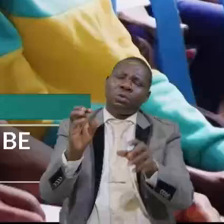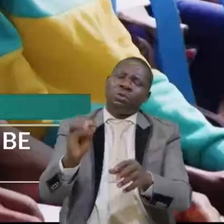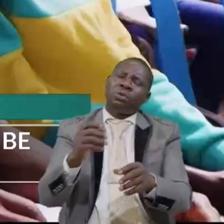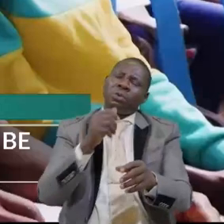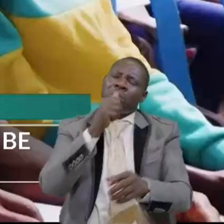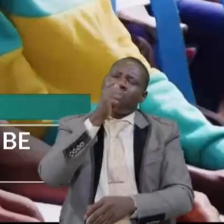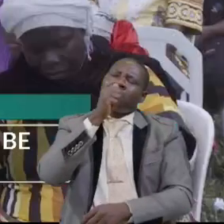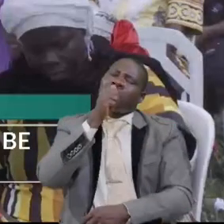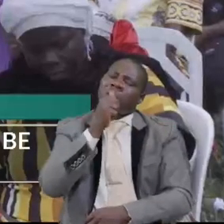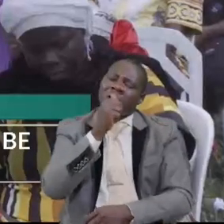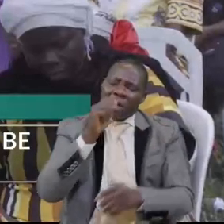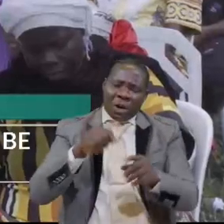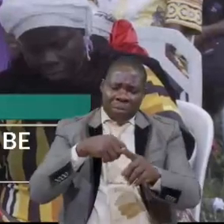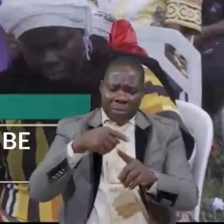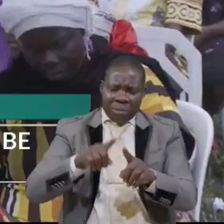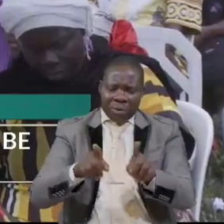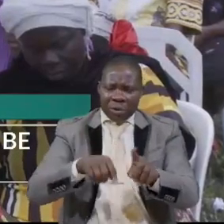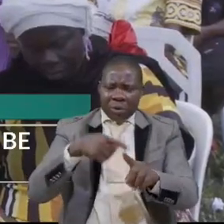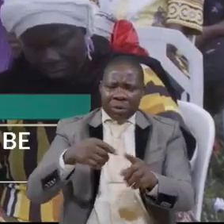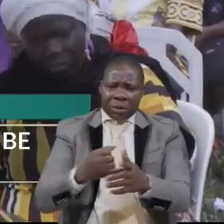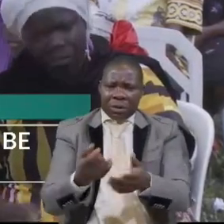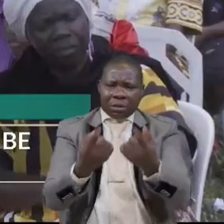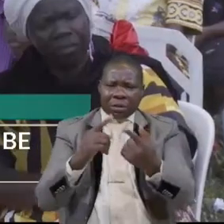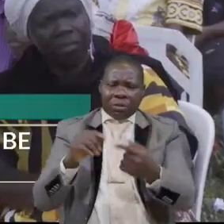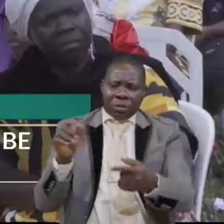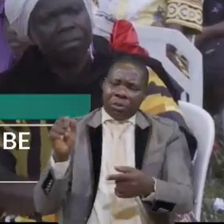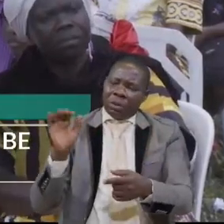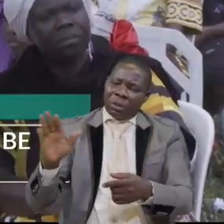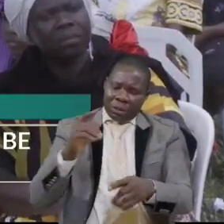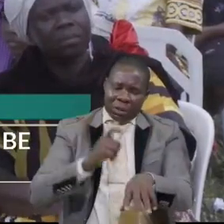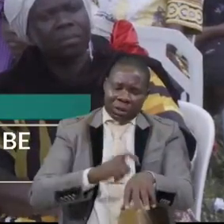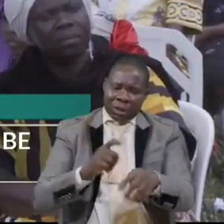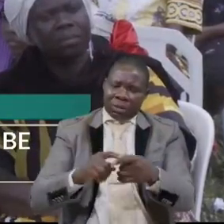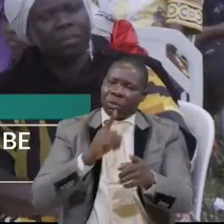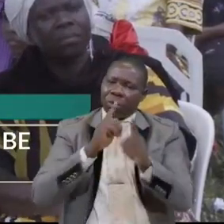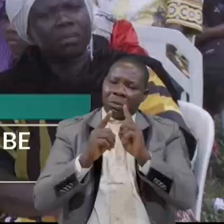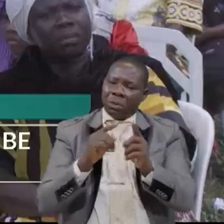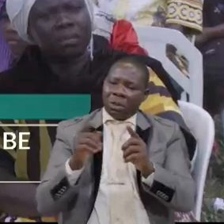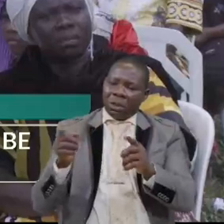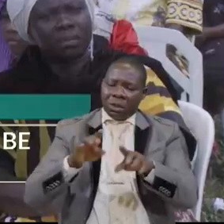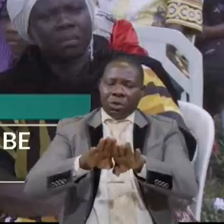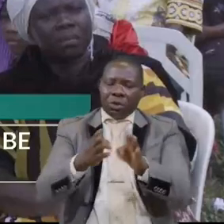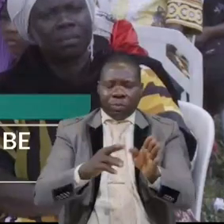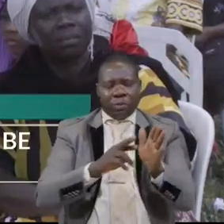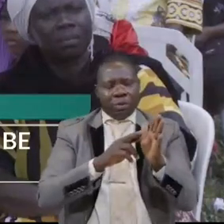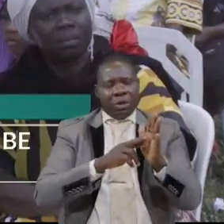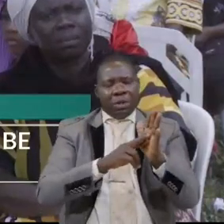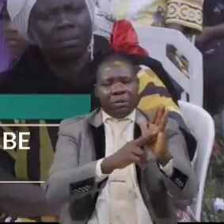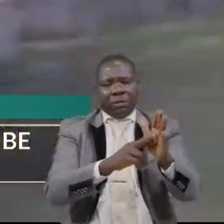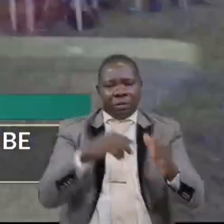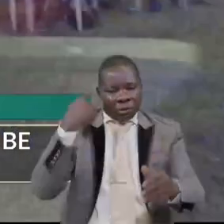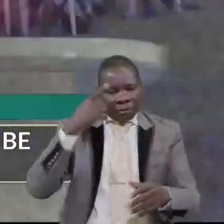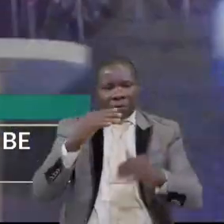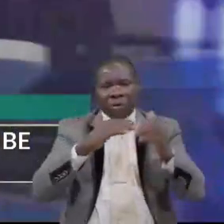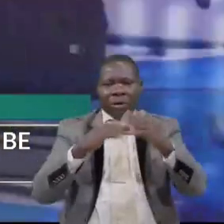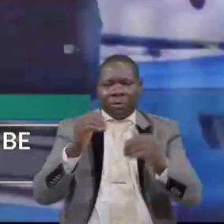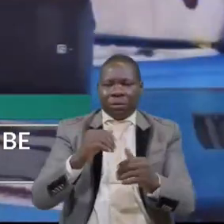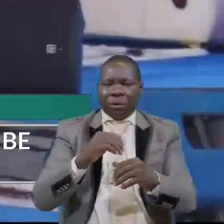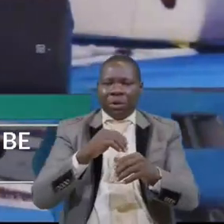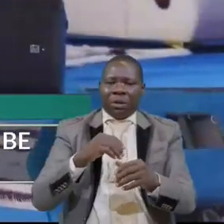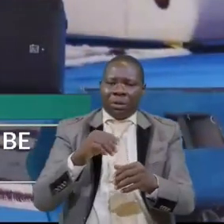est temps de parler, il ouvre des révélations du ciel. Il était exceptionnel. Oui, tous les magiciens ont dit, il